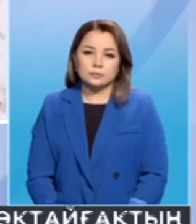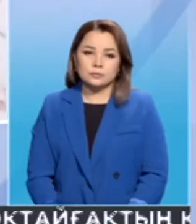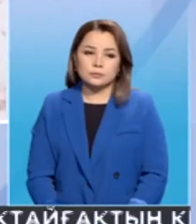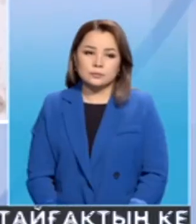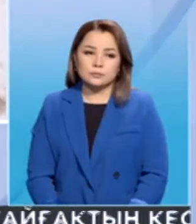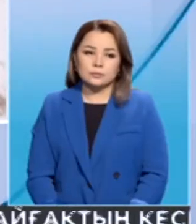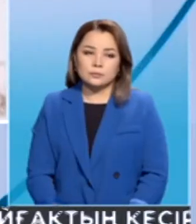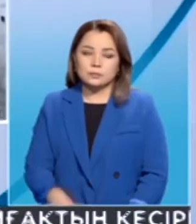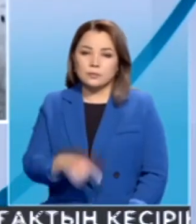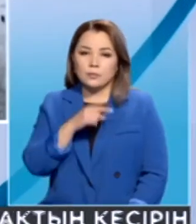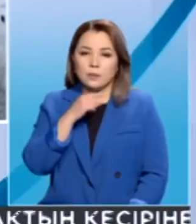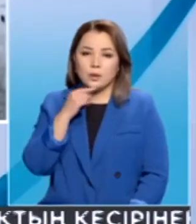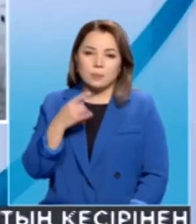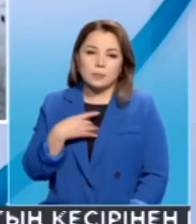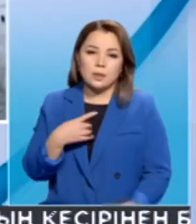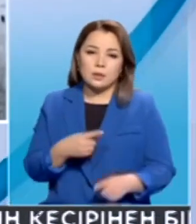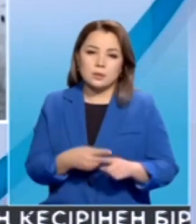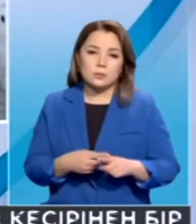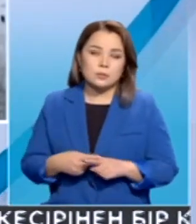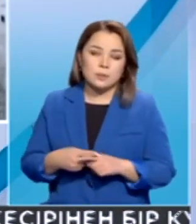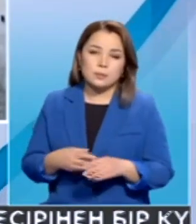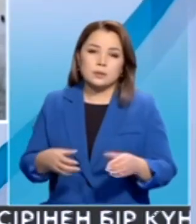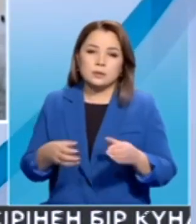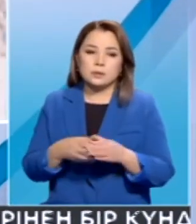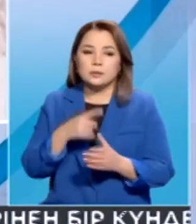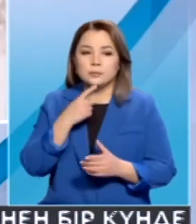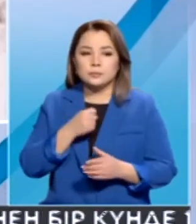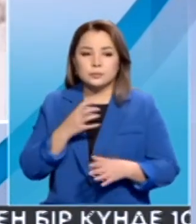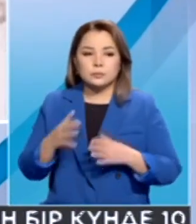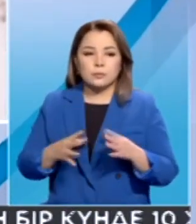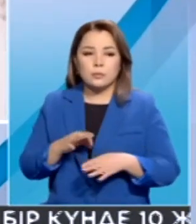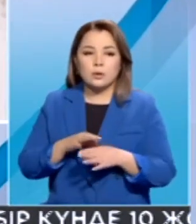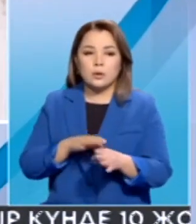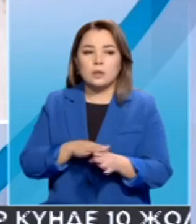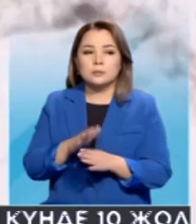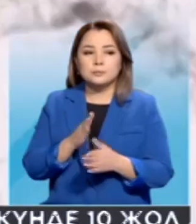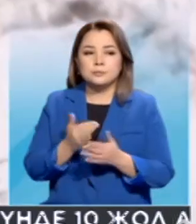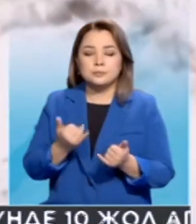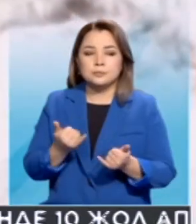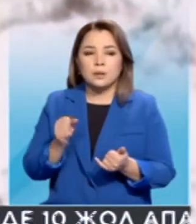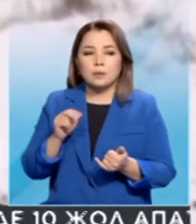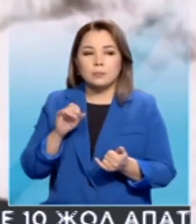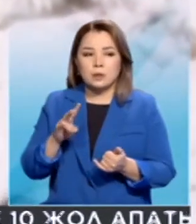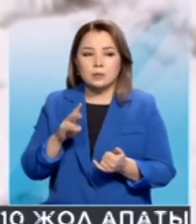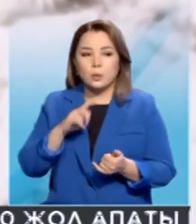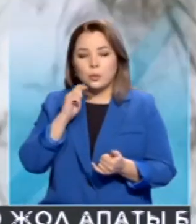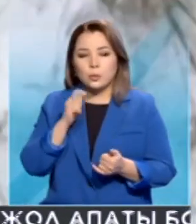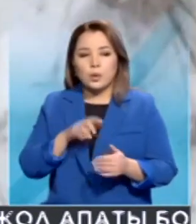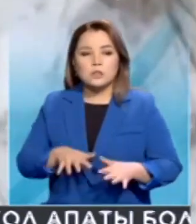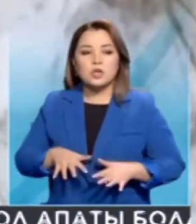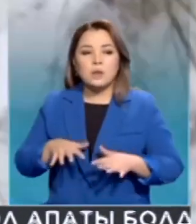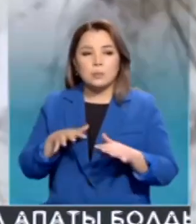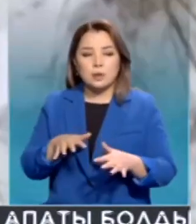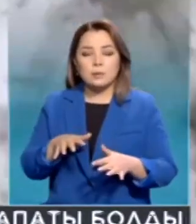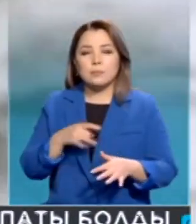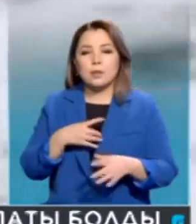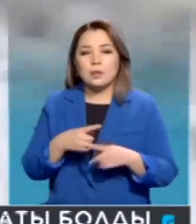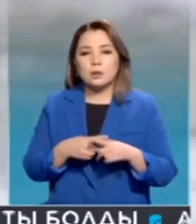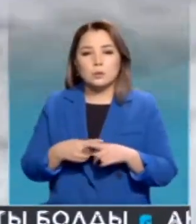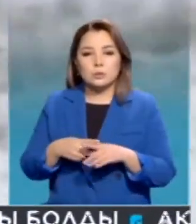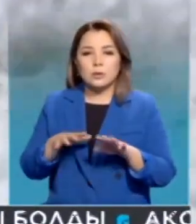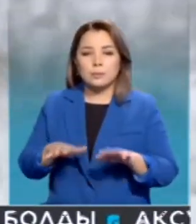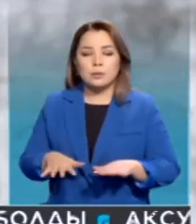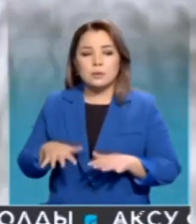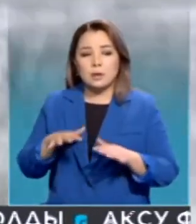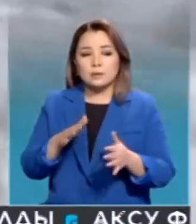Жаханнан бірер ақпарат, Ресей мен Беларусь бірлесіп, әскери жаттығу өткізіп жатыр. Айта кетсек, биыл ақпанда Украинаға шабуыл Беларусь жақтан да